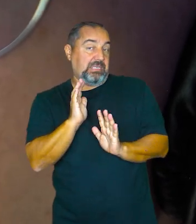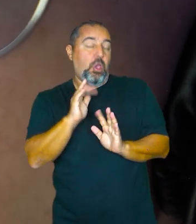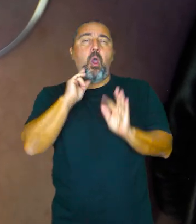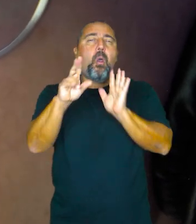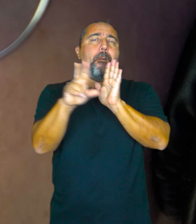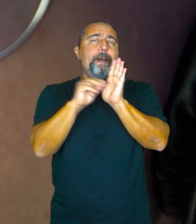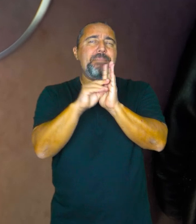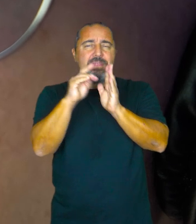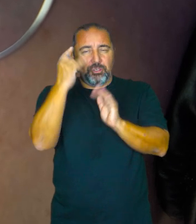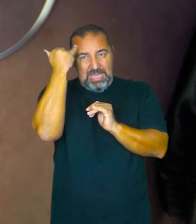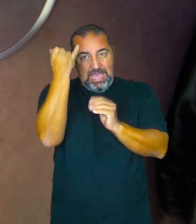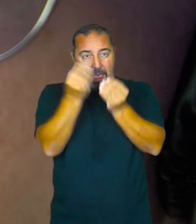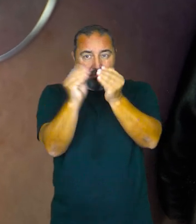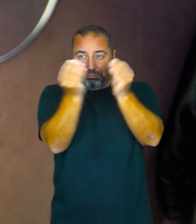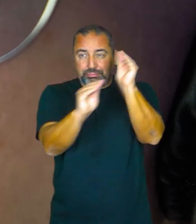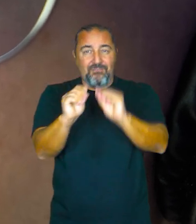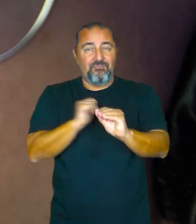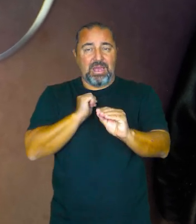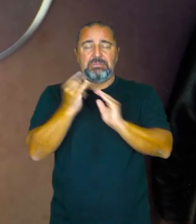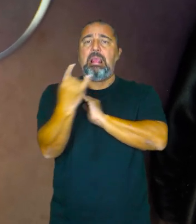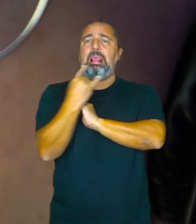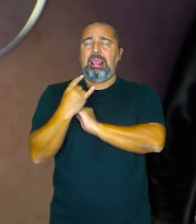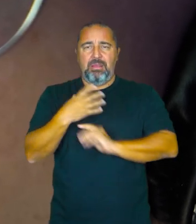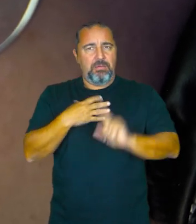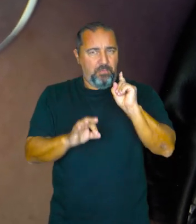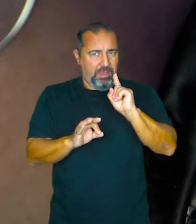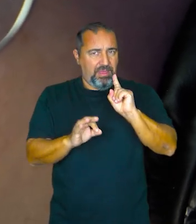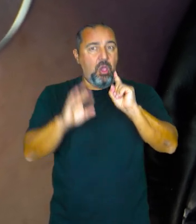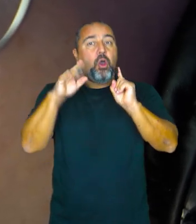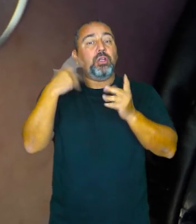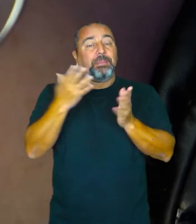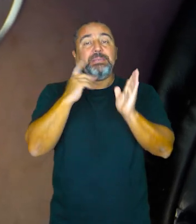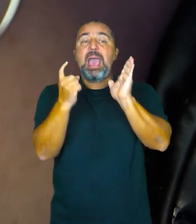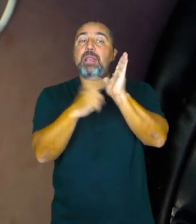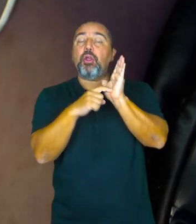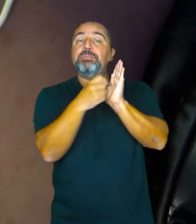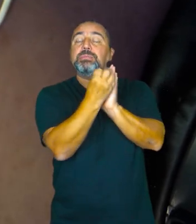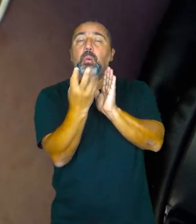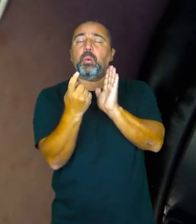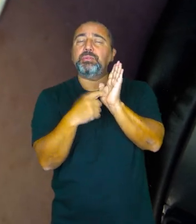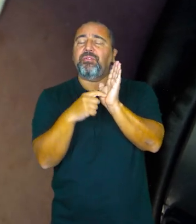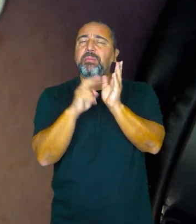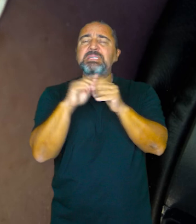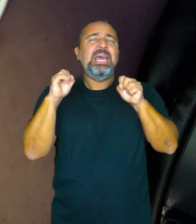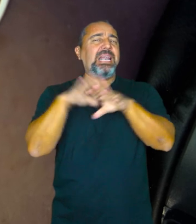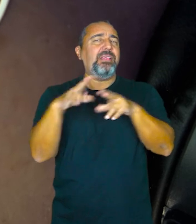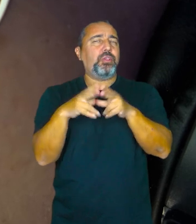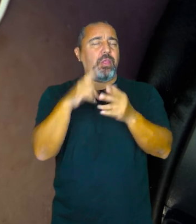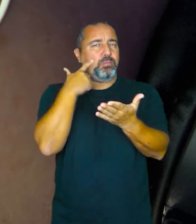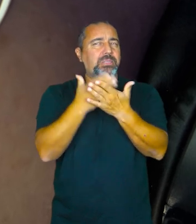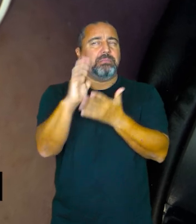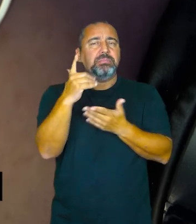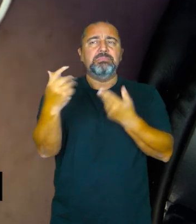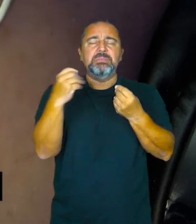adimen artifizial faltsuarekin sortutako bideoak dira, edo algoritmoen alborapenak, hau da, sare sozialek